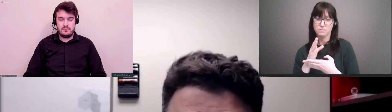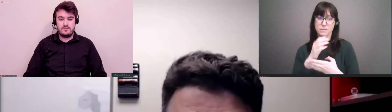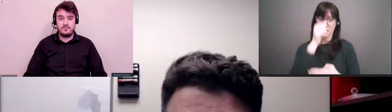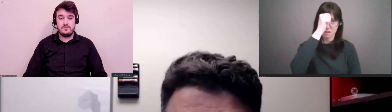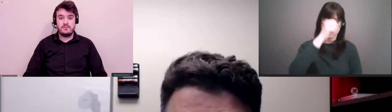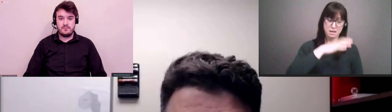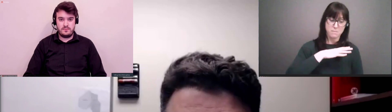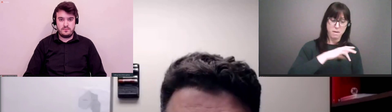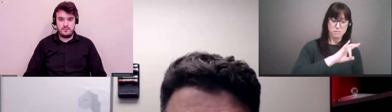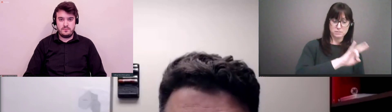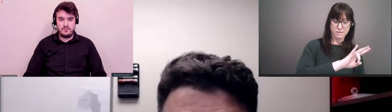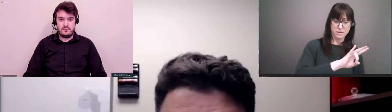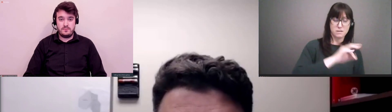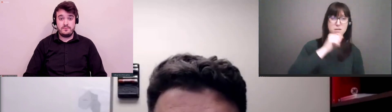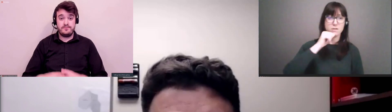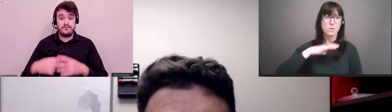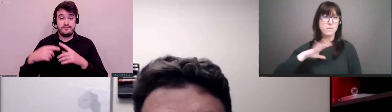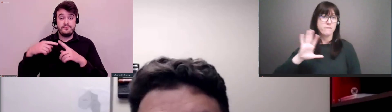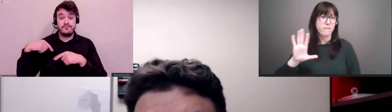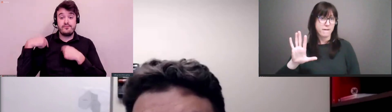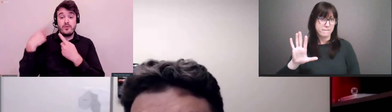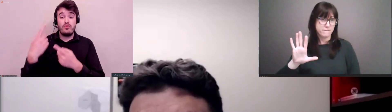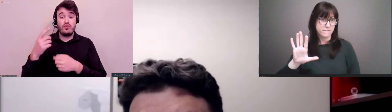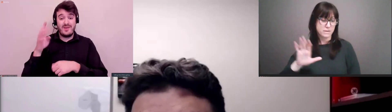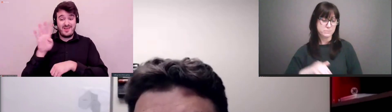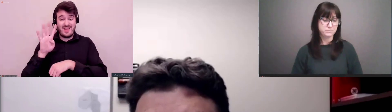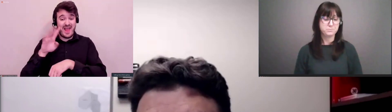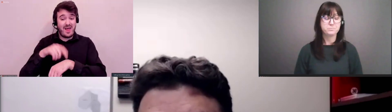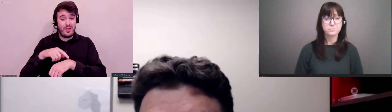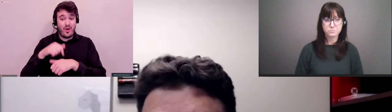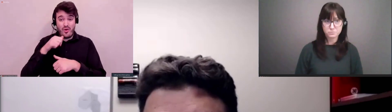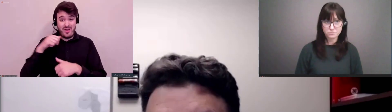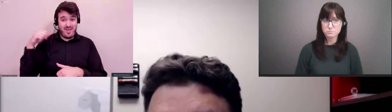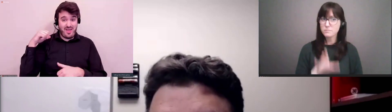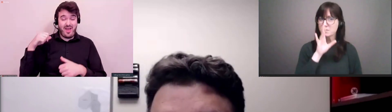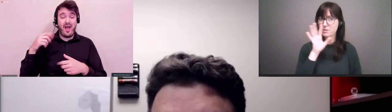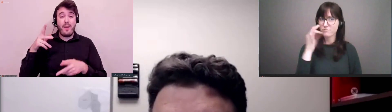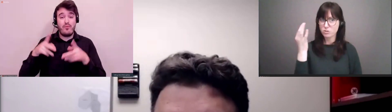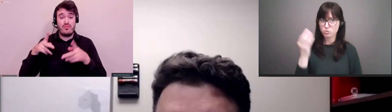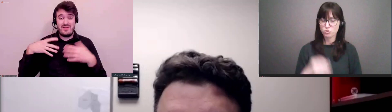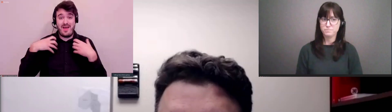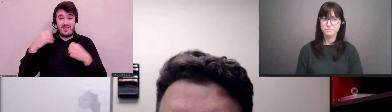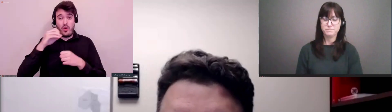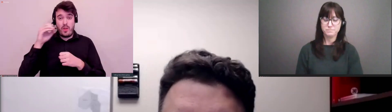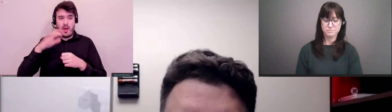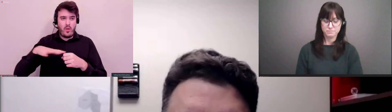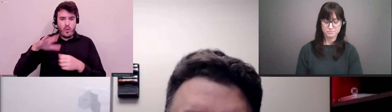females. Depuis 16 heures hier, Santé publique Ottawa enquête sur